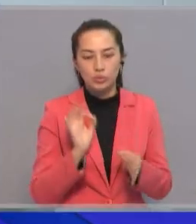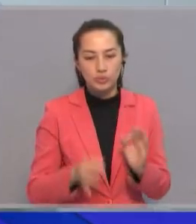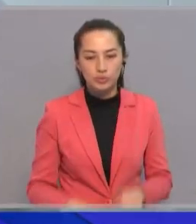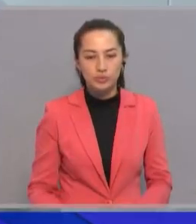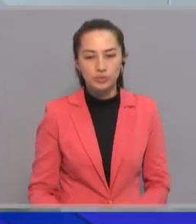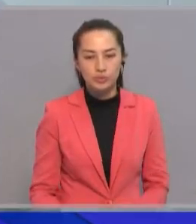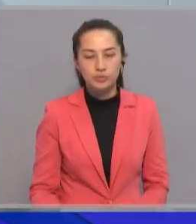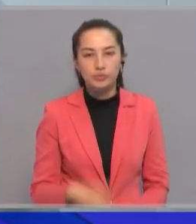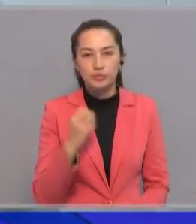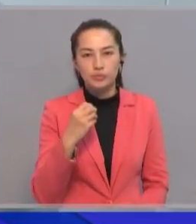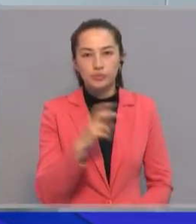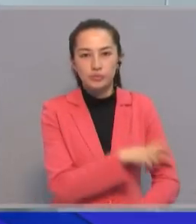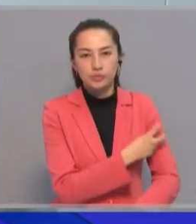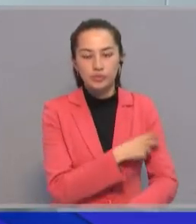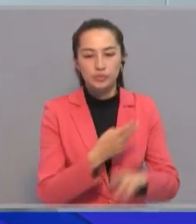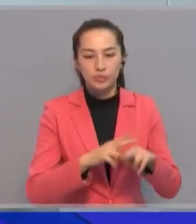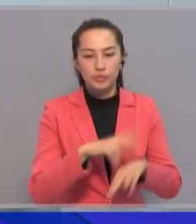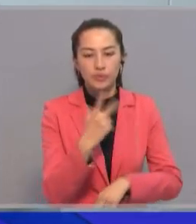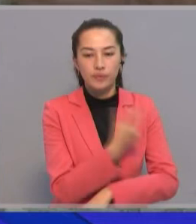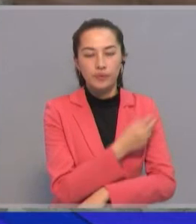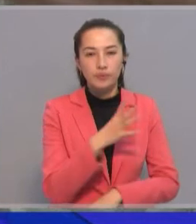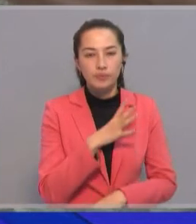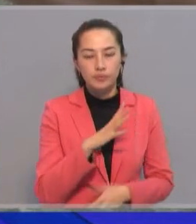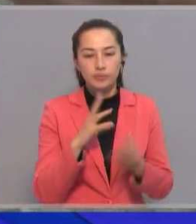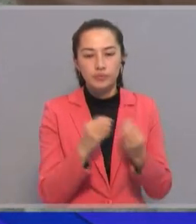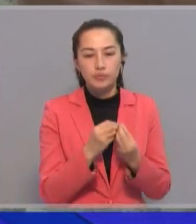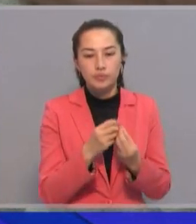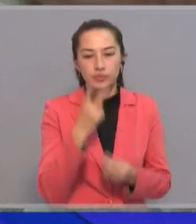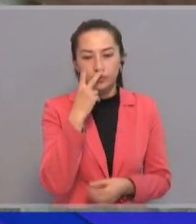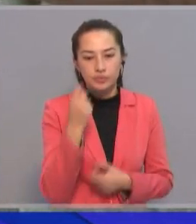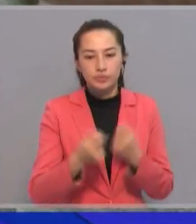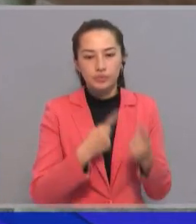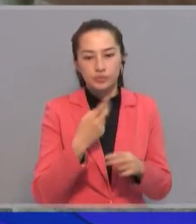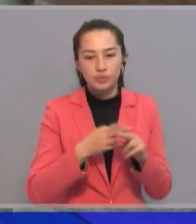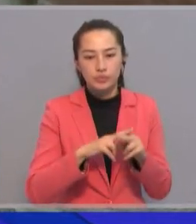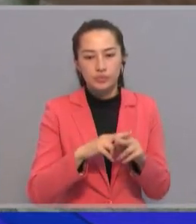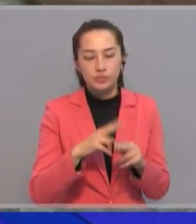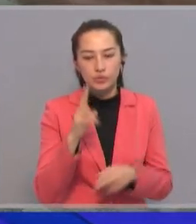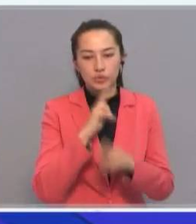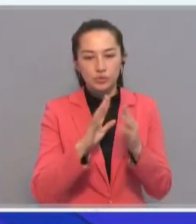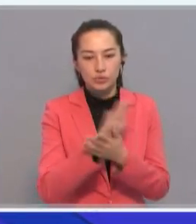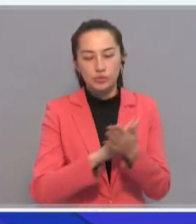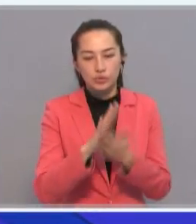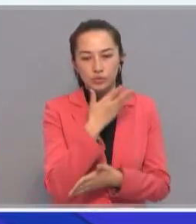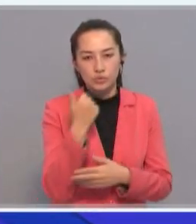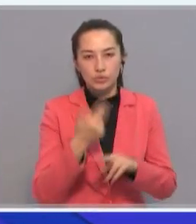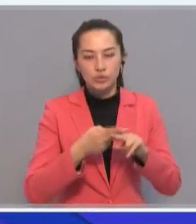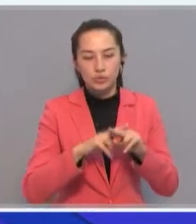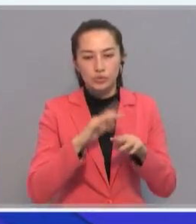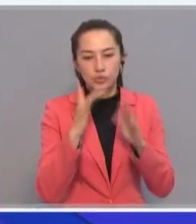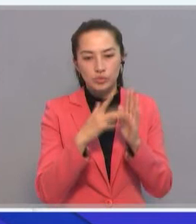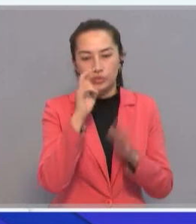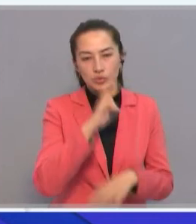жақсы. Ақ халаттылар вакцинадан кейін реакциялардың пайда болуына қатысты шағымдар тіркелген жоқ дейді. Айта кетейік,